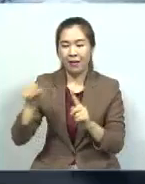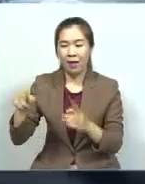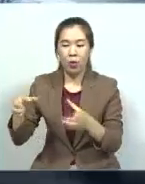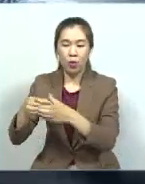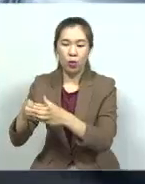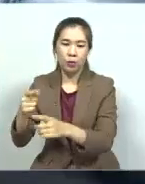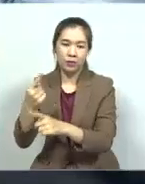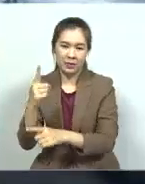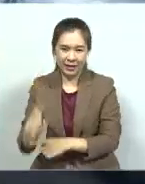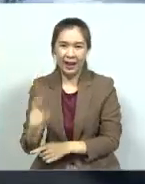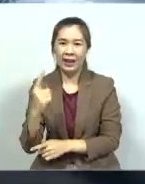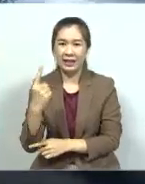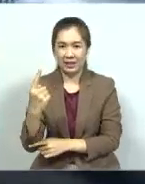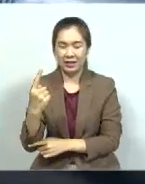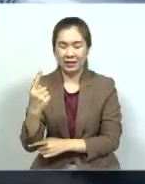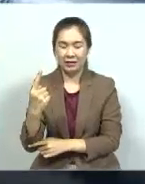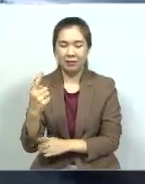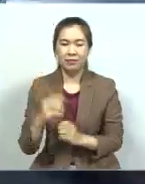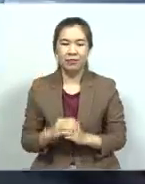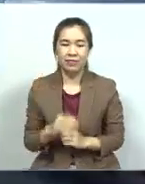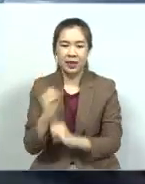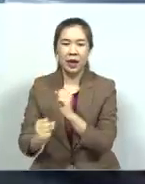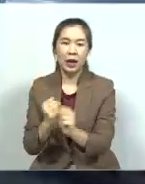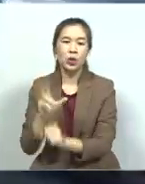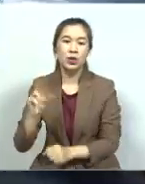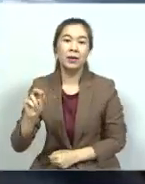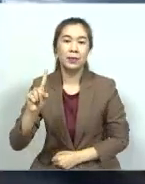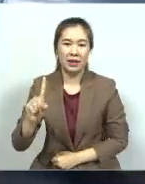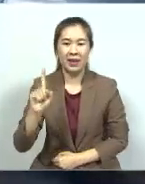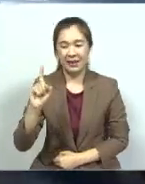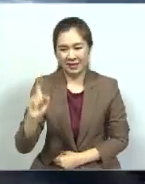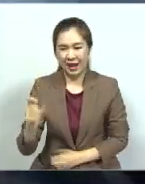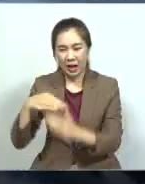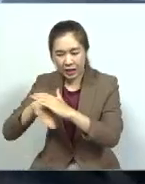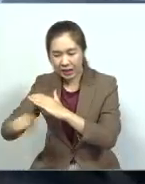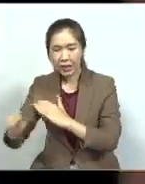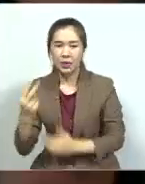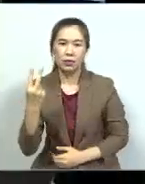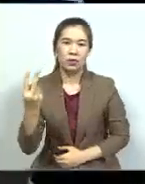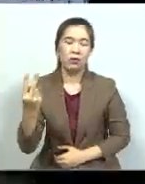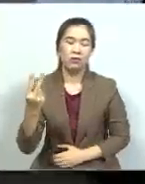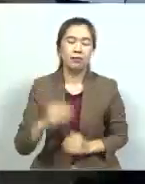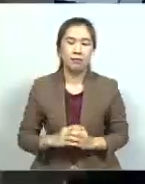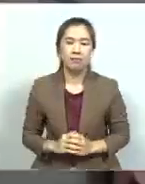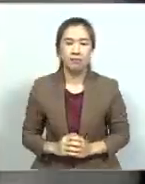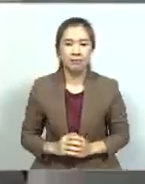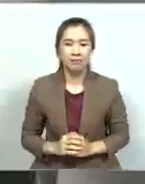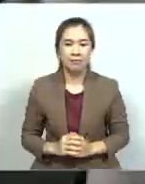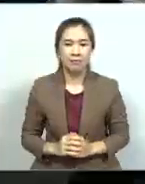เสียชีวิต1คนคือนายอนัทหรือว่าแทนจิวัฒน์ภักดีอายุ31ปีแล้วก็หลบหนีไปได้2คนค่ะ